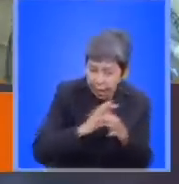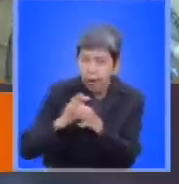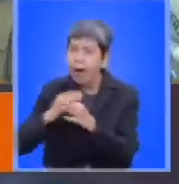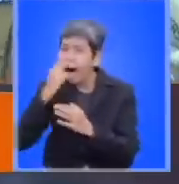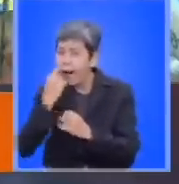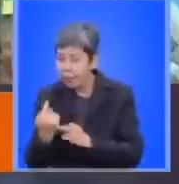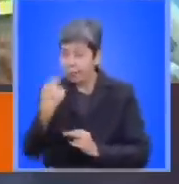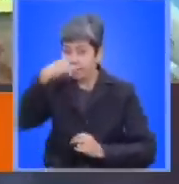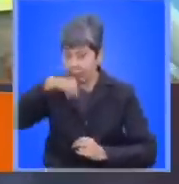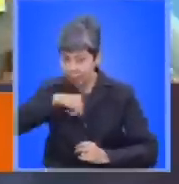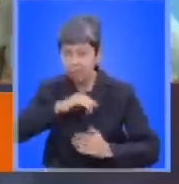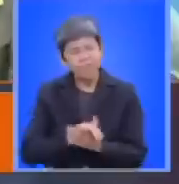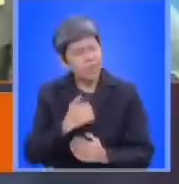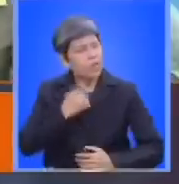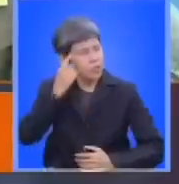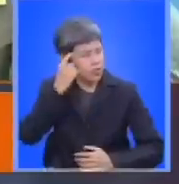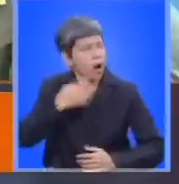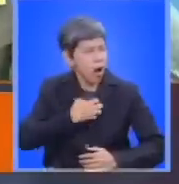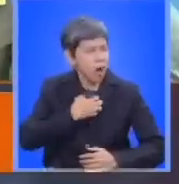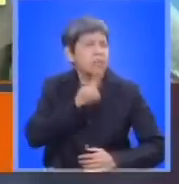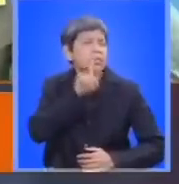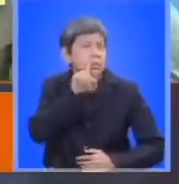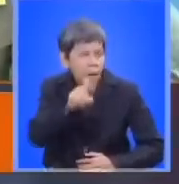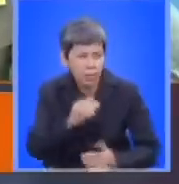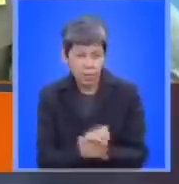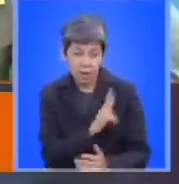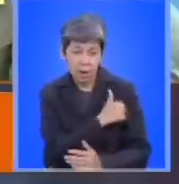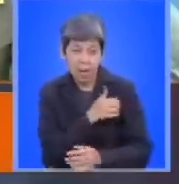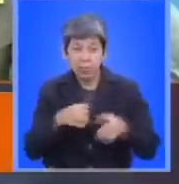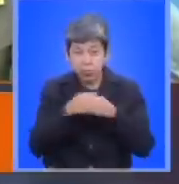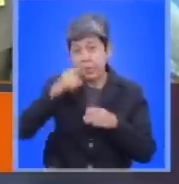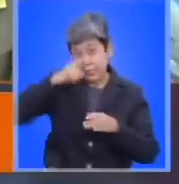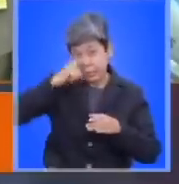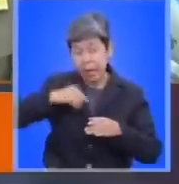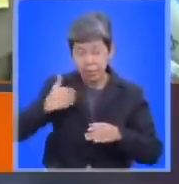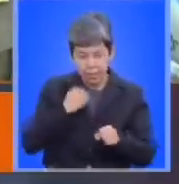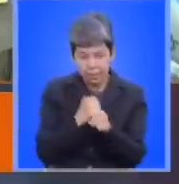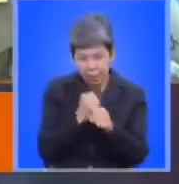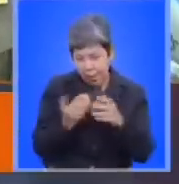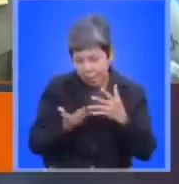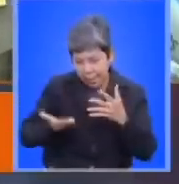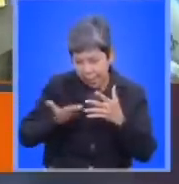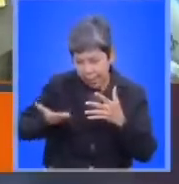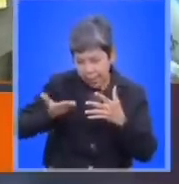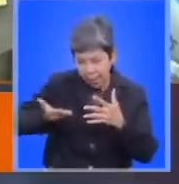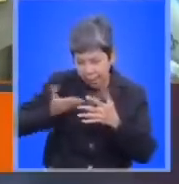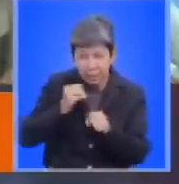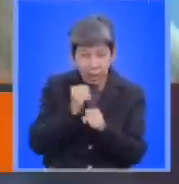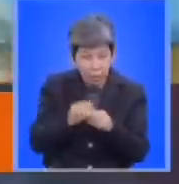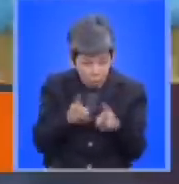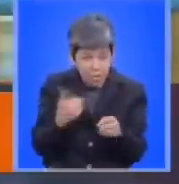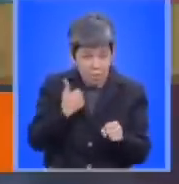นี้ทีนี้อยากทราบว่าในวงการแพทย์ไทยเราอะค่ะจะมีการต่อยอดจากตรงนี้อะไรยังไงต่อไปบ้างไหม